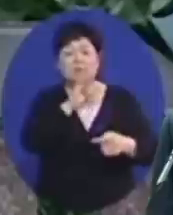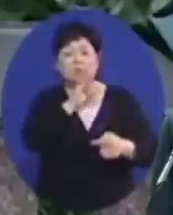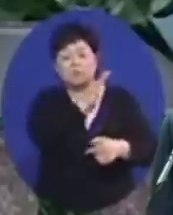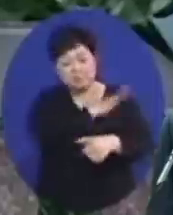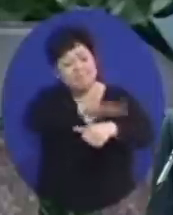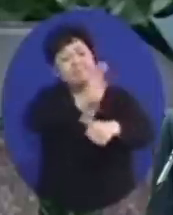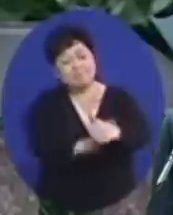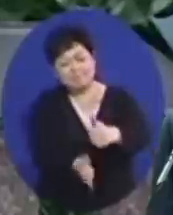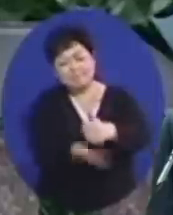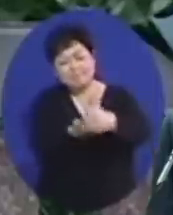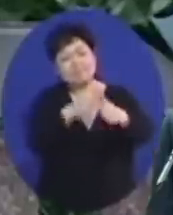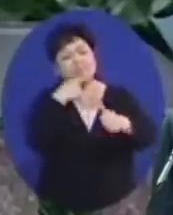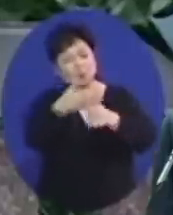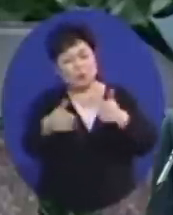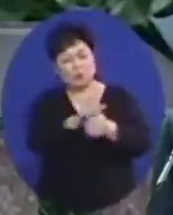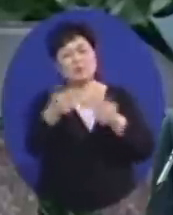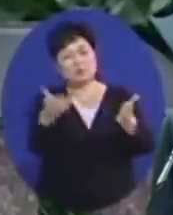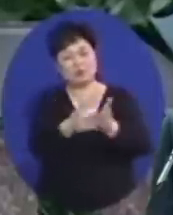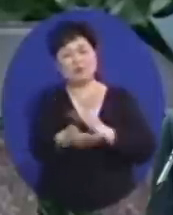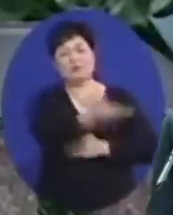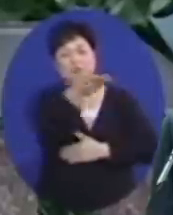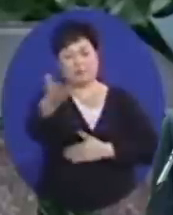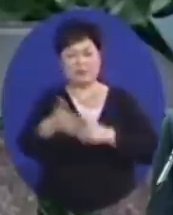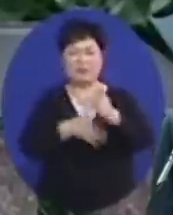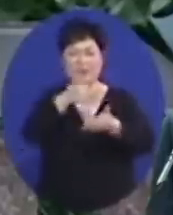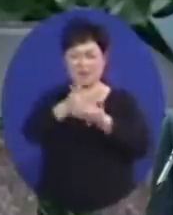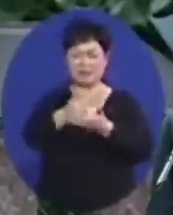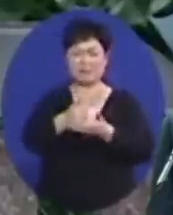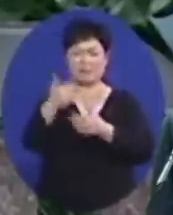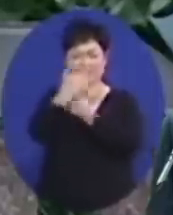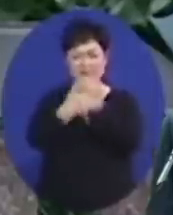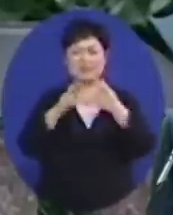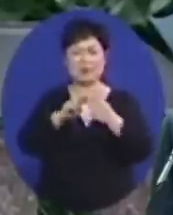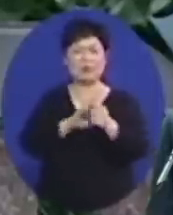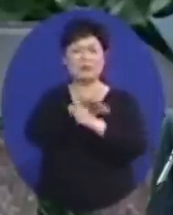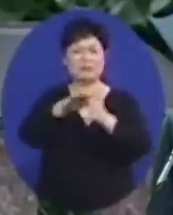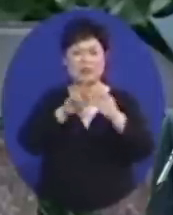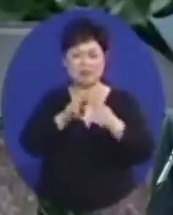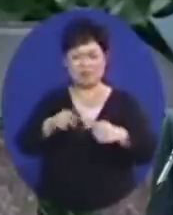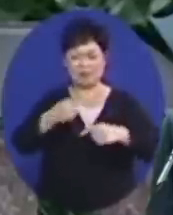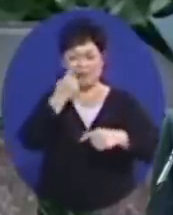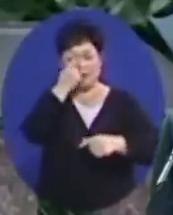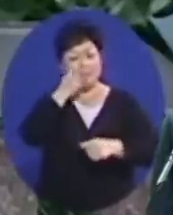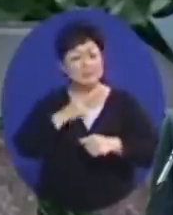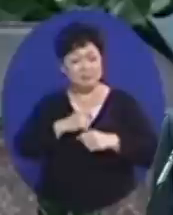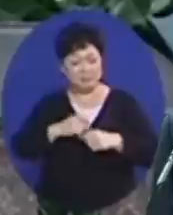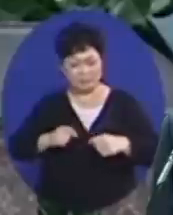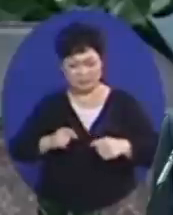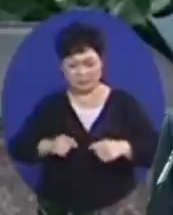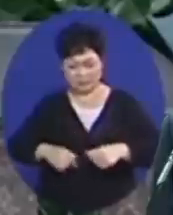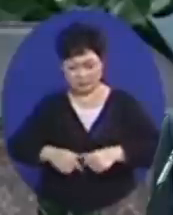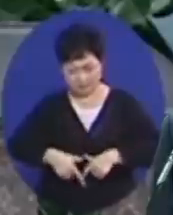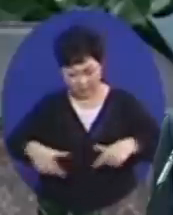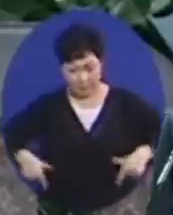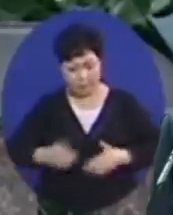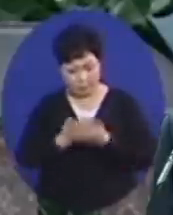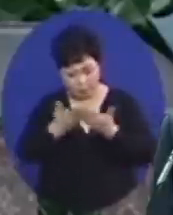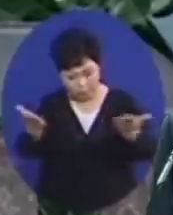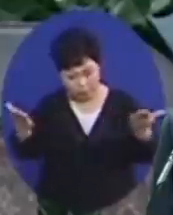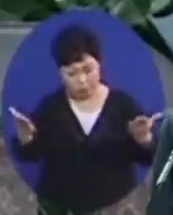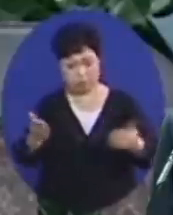보혈로 다 씻어주시고 여러분에게 하나님은 은혜와 사랑과 자비를 베풀어서 즐거워하고 기뻐해 주시는